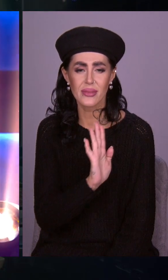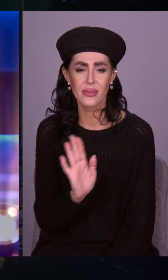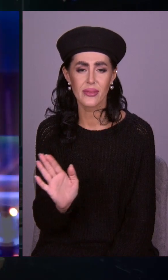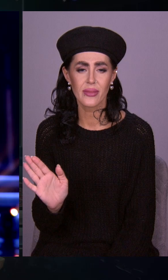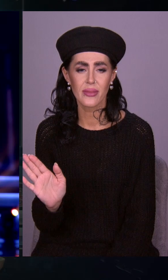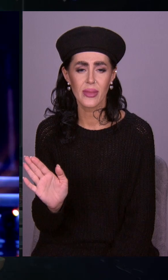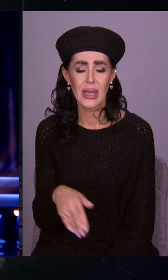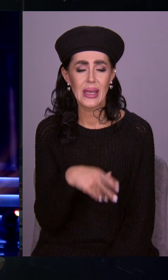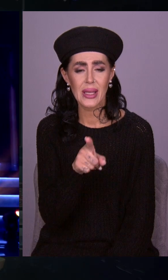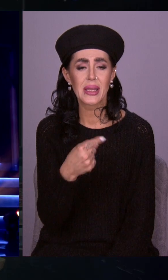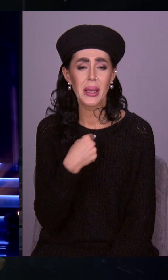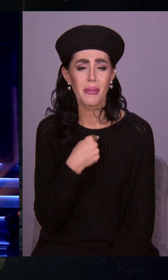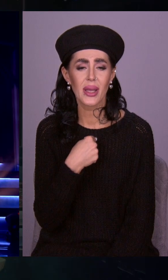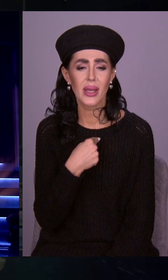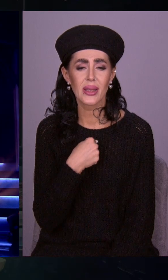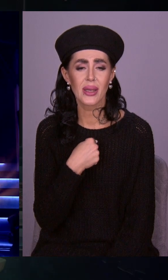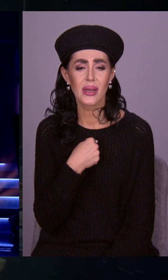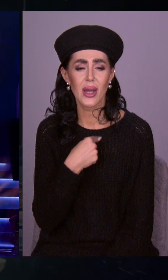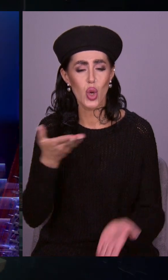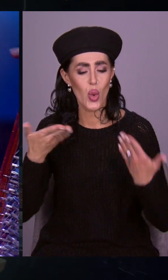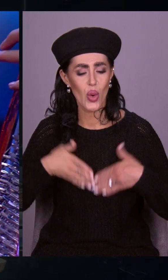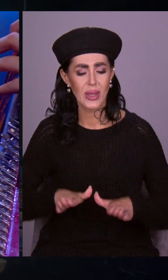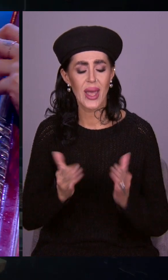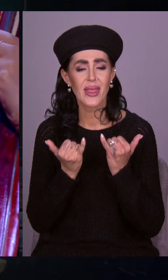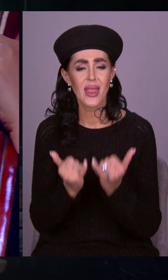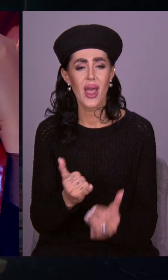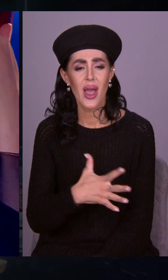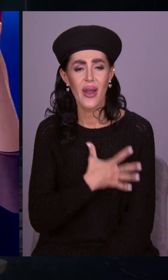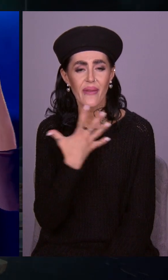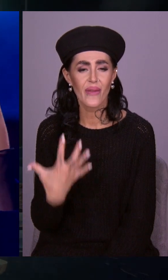ти мене народила для волі